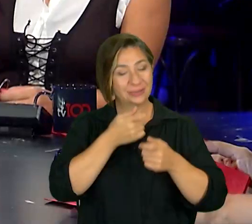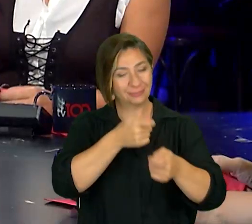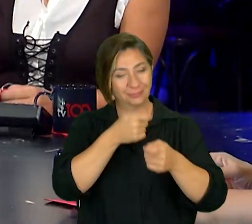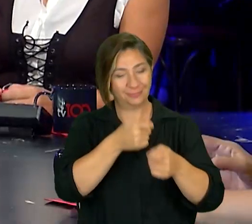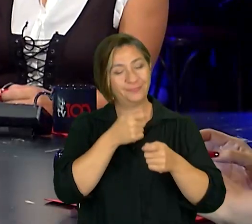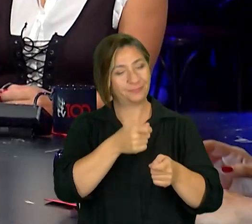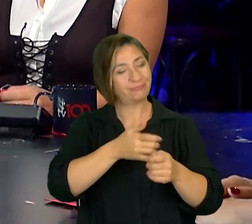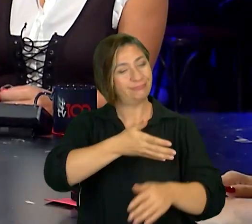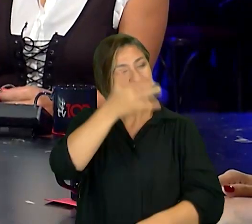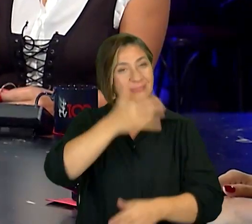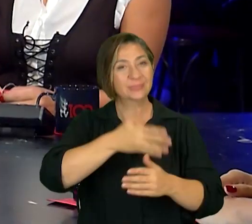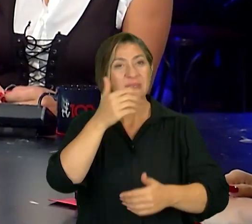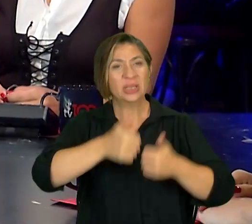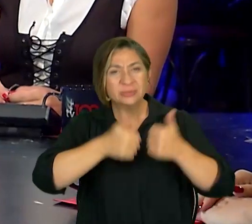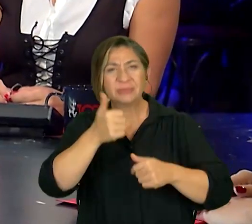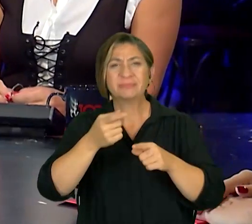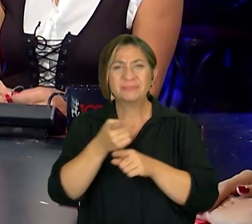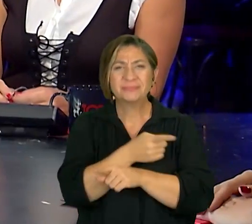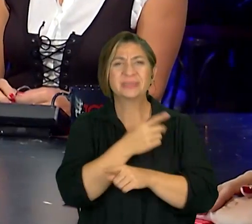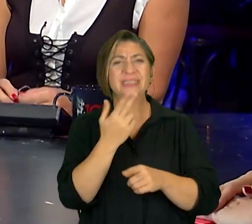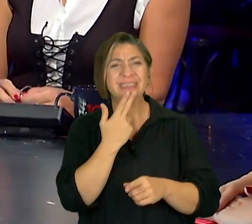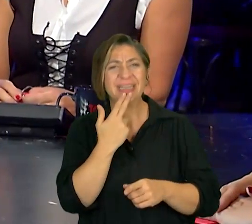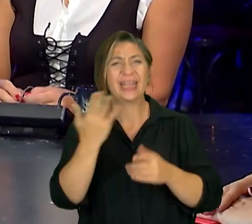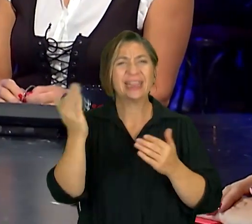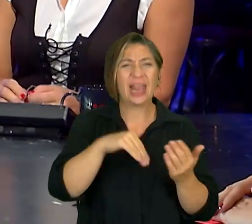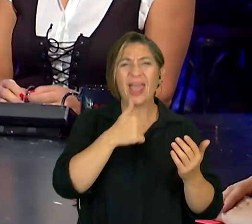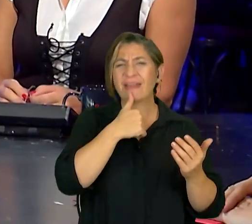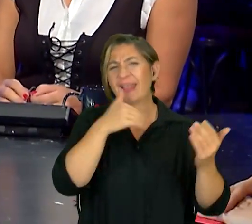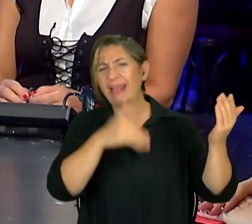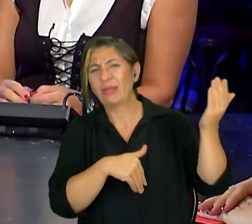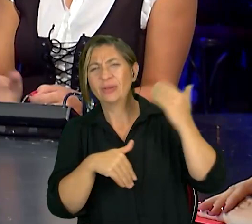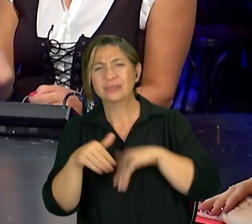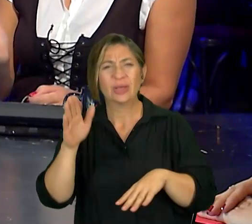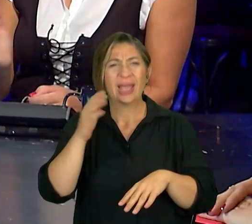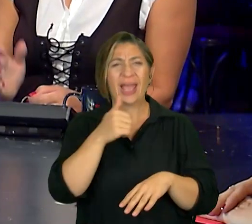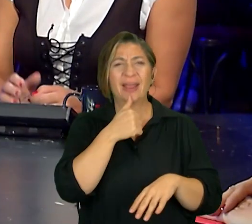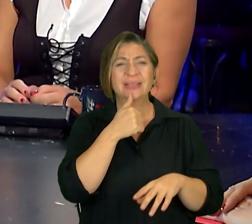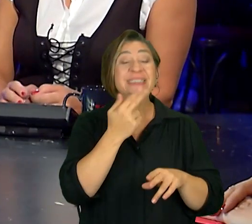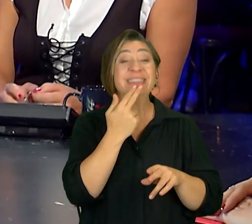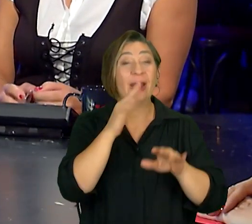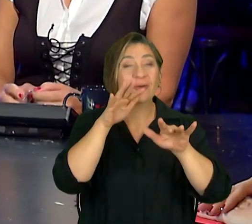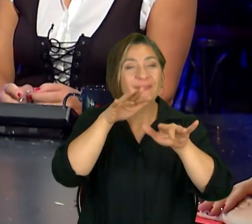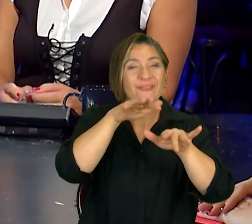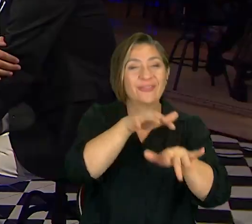yetiştiriyor değil mi bu adam? İşte bu kadar yarışmalar, şunlar, bunlar, kızlar geliyor, oğlanlar geliyor filan. Kızlar buna